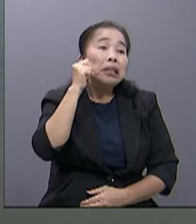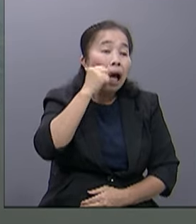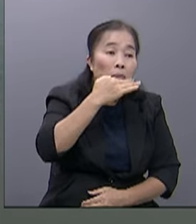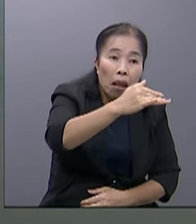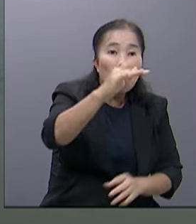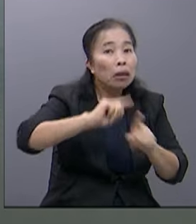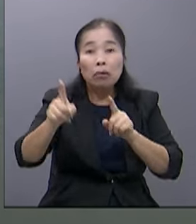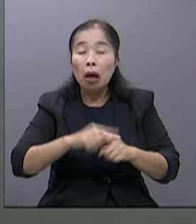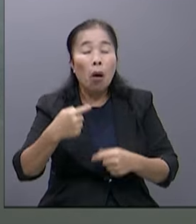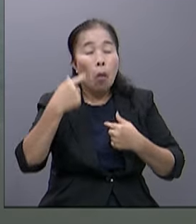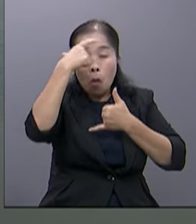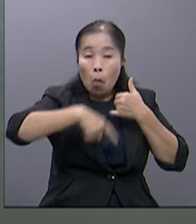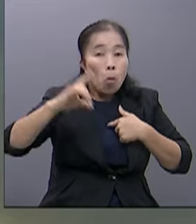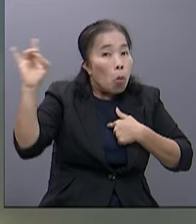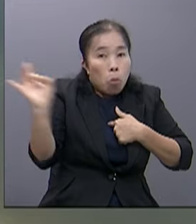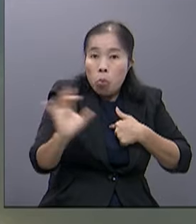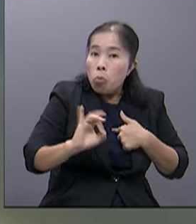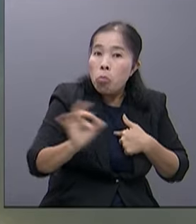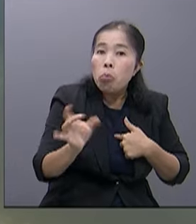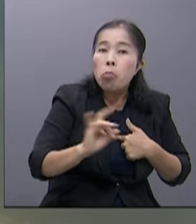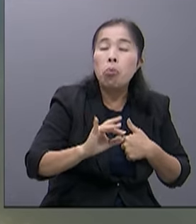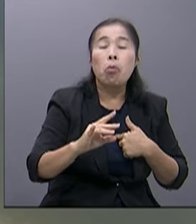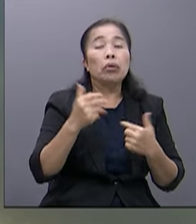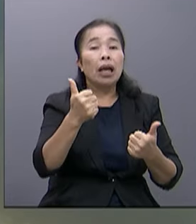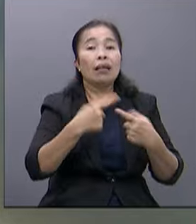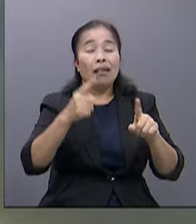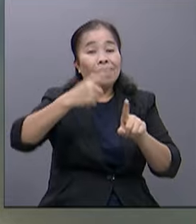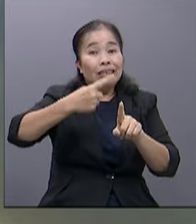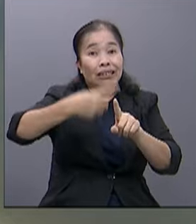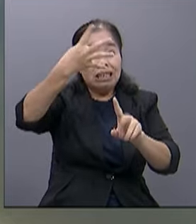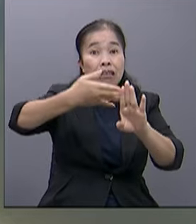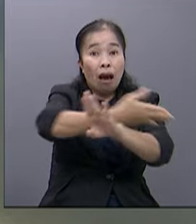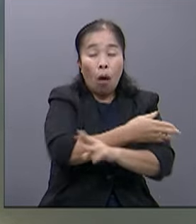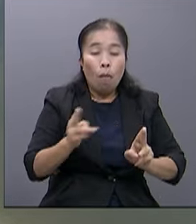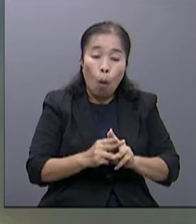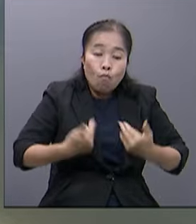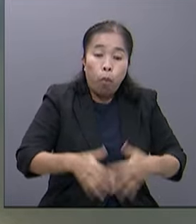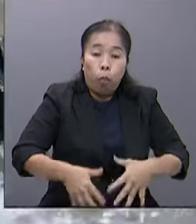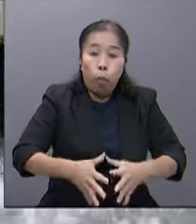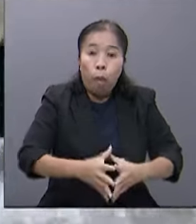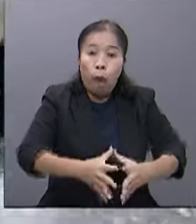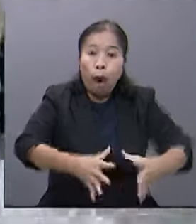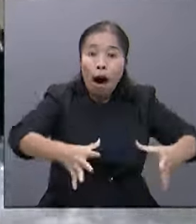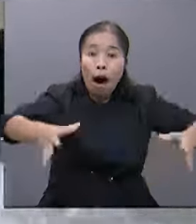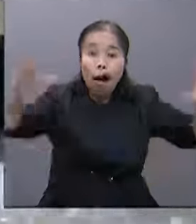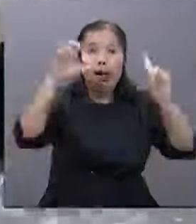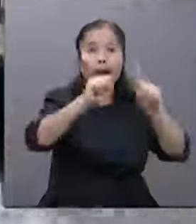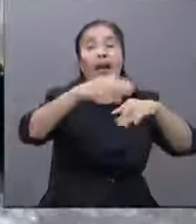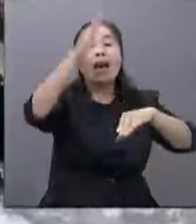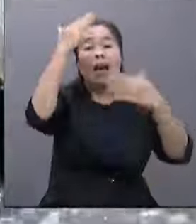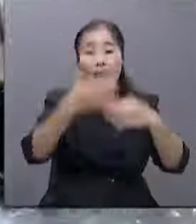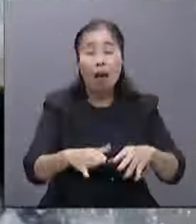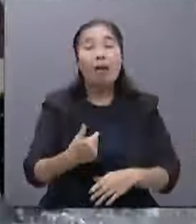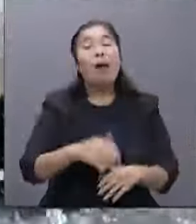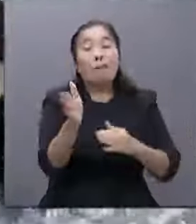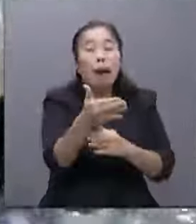สาบแล้วก็ในทะเลค่ะในช่วง4เดือนแพร่พันธุ์ไปนับแสนตัวแล้วก็พบการกิน